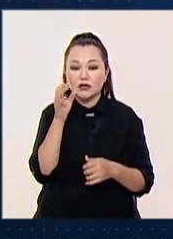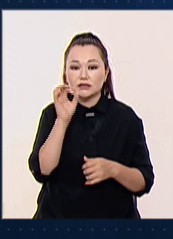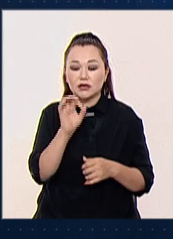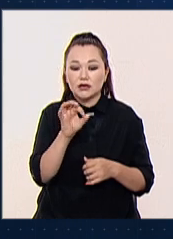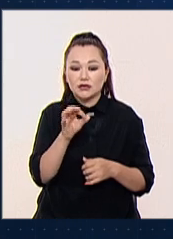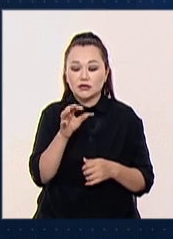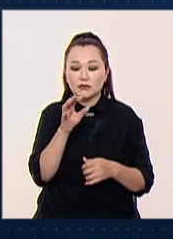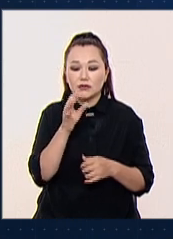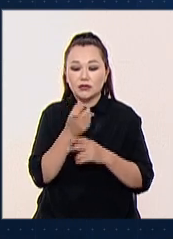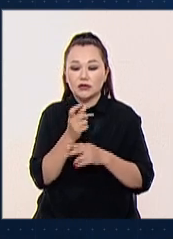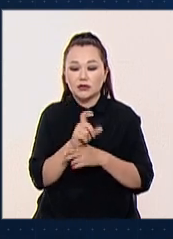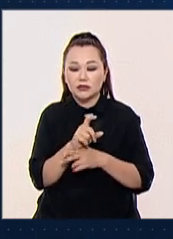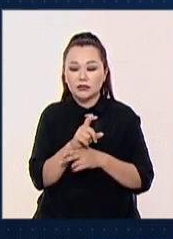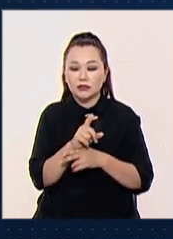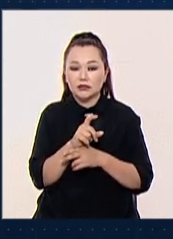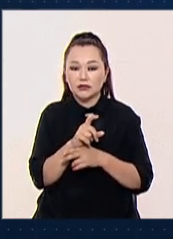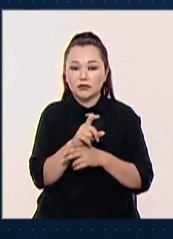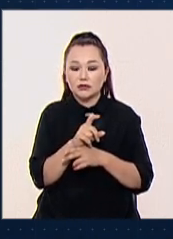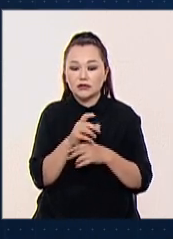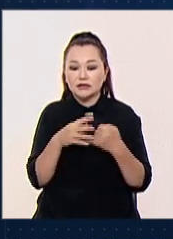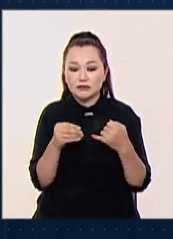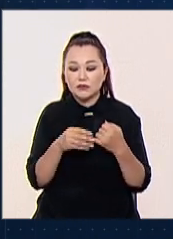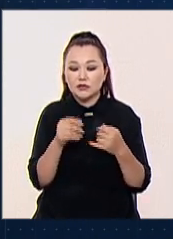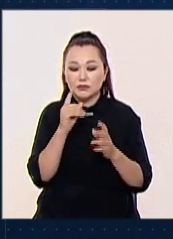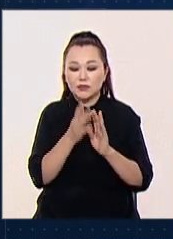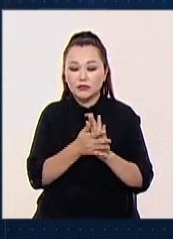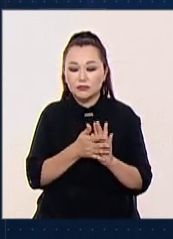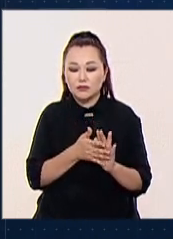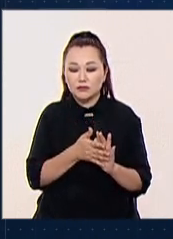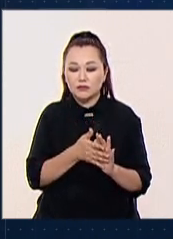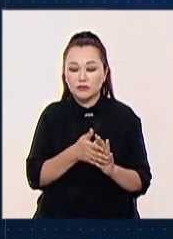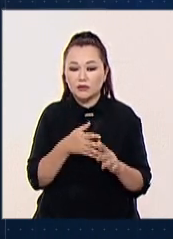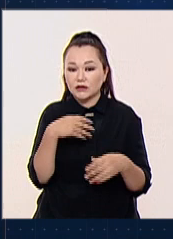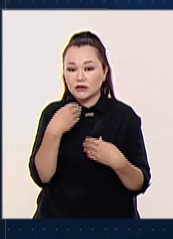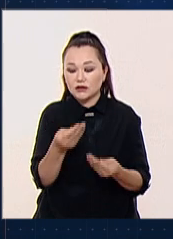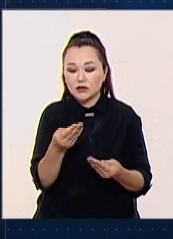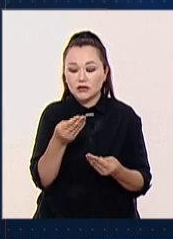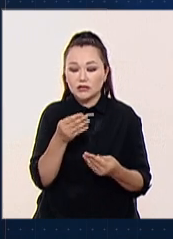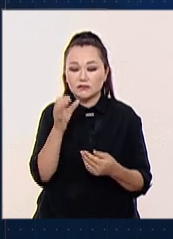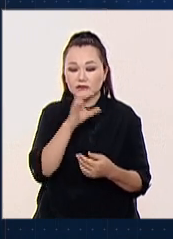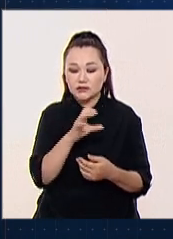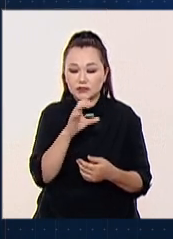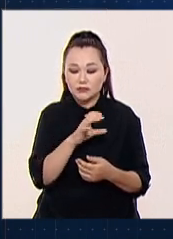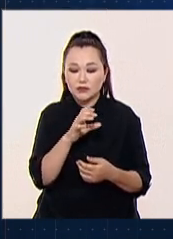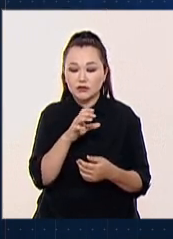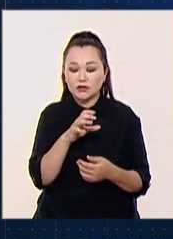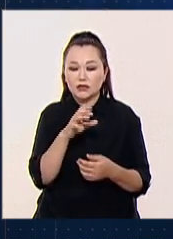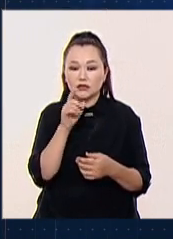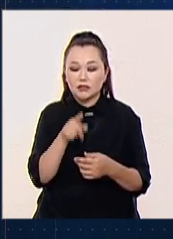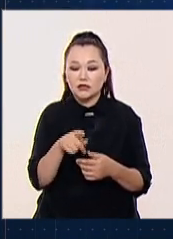все дать земле. А земля, понимаете, даст и тебе взамен. Там,